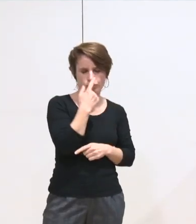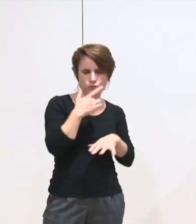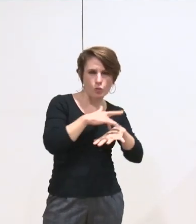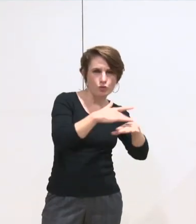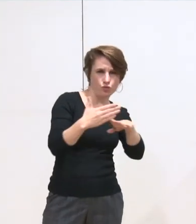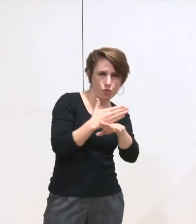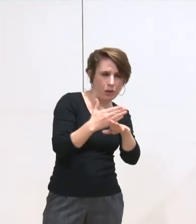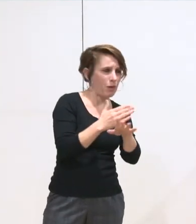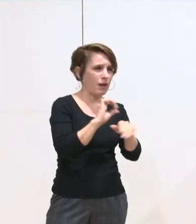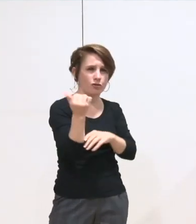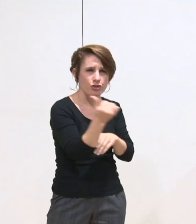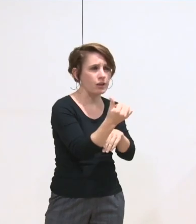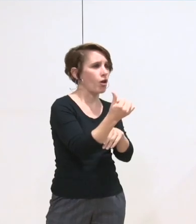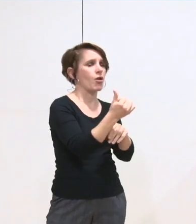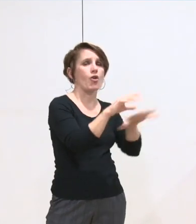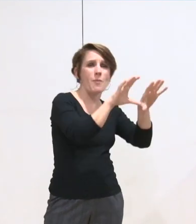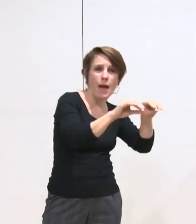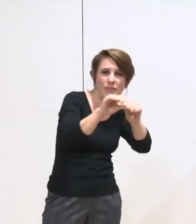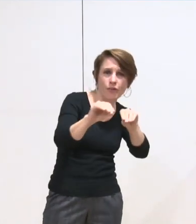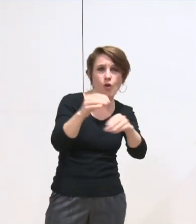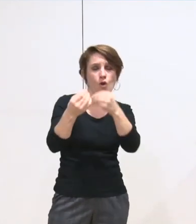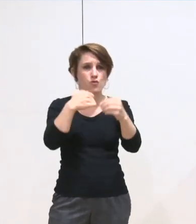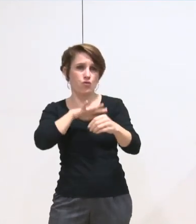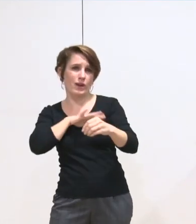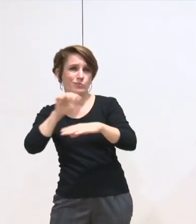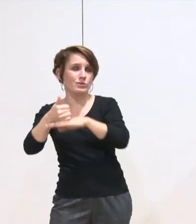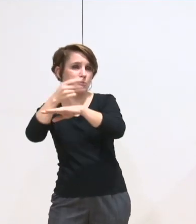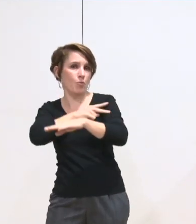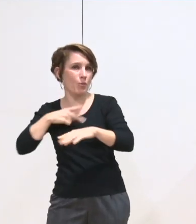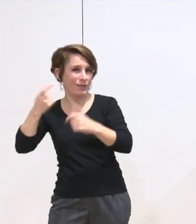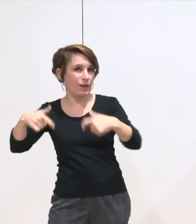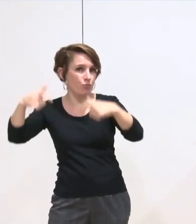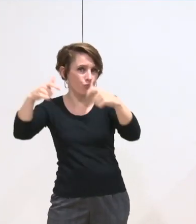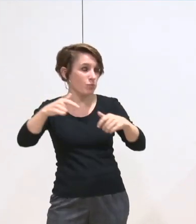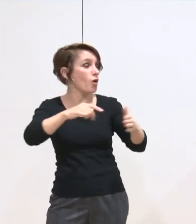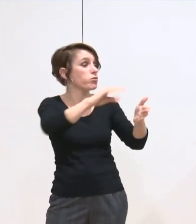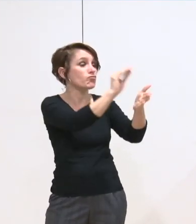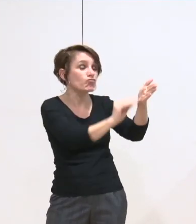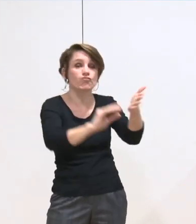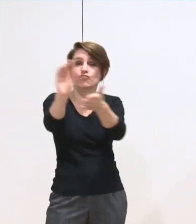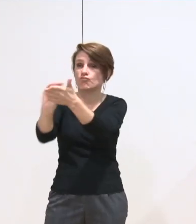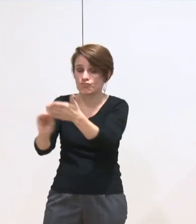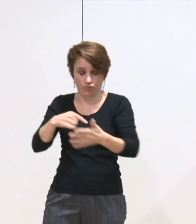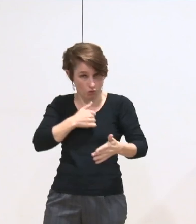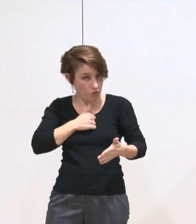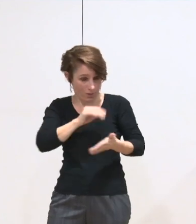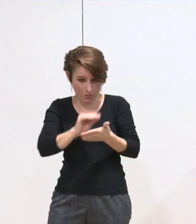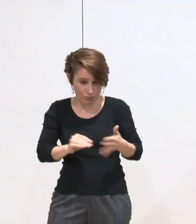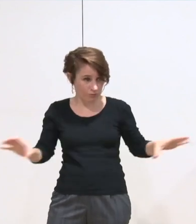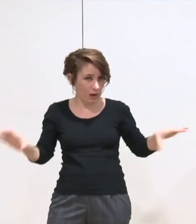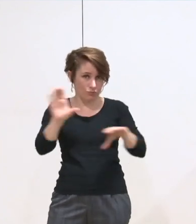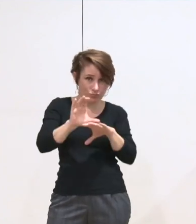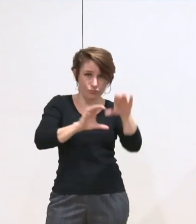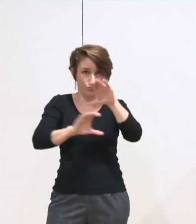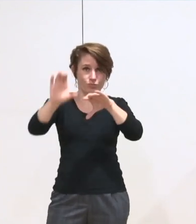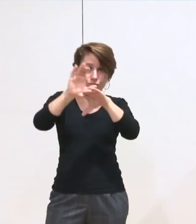bailleurs, nous-mêmes, etc., a été présenté, alors pas exactement dans une réunion publique, mais ça n'a pas d'importance, tout au moins